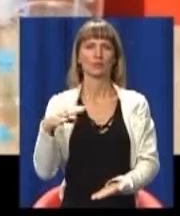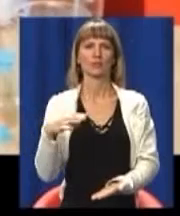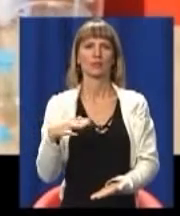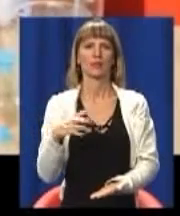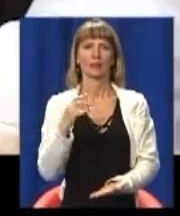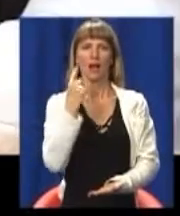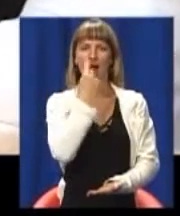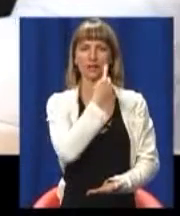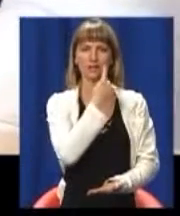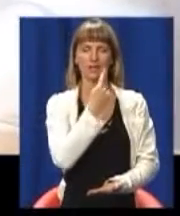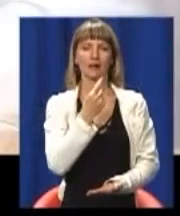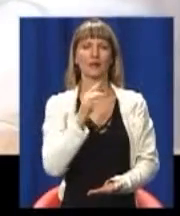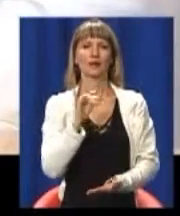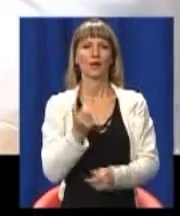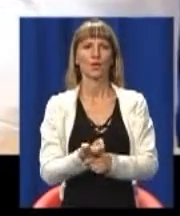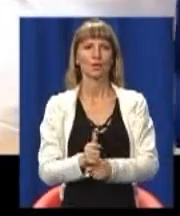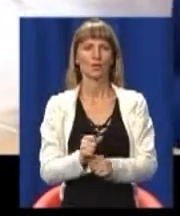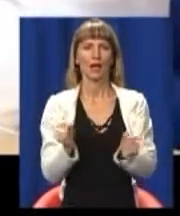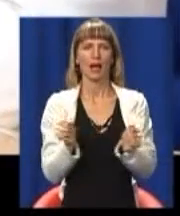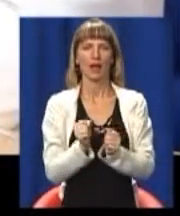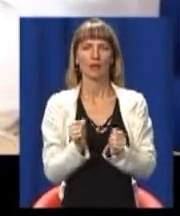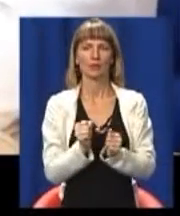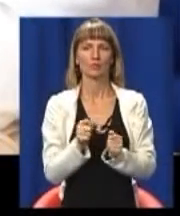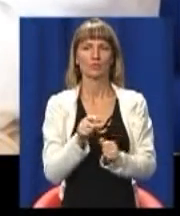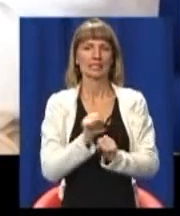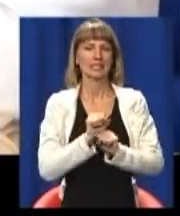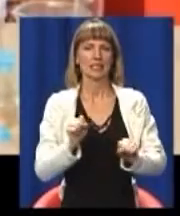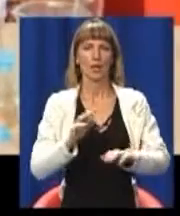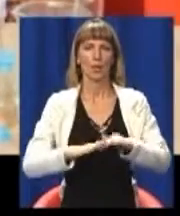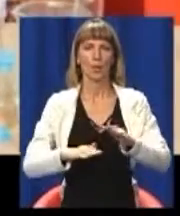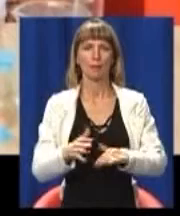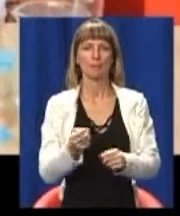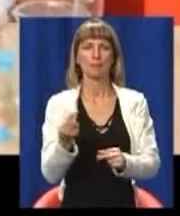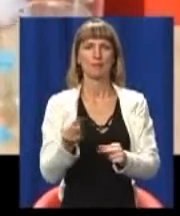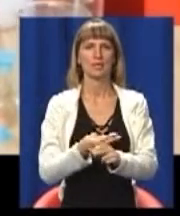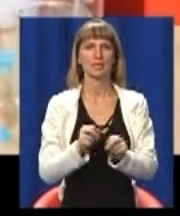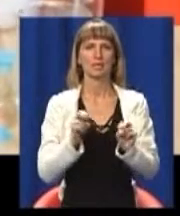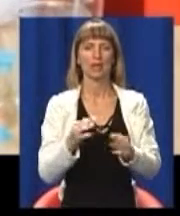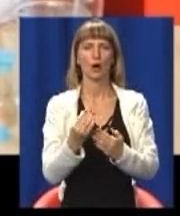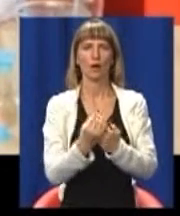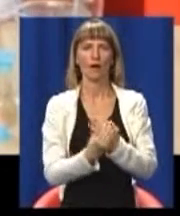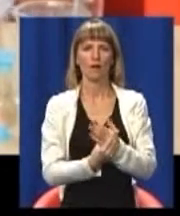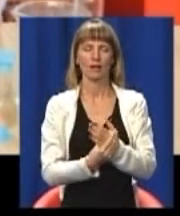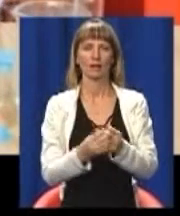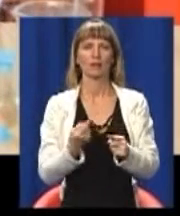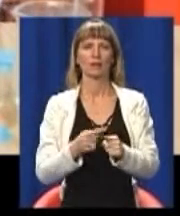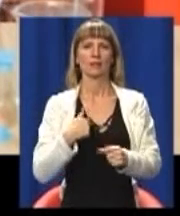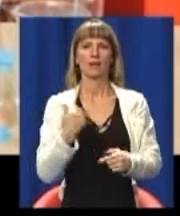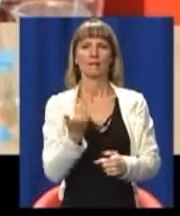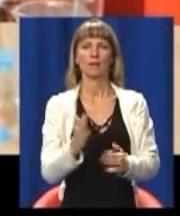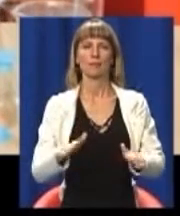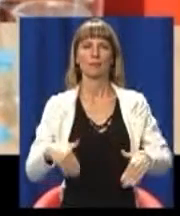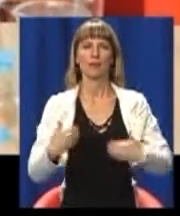на очах. І він дуже-дуже холодний, його не можна брати руками без спеціальних рукавичок. Отже, я вам пропоную